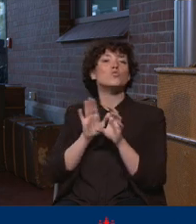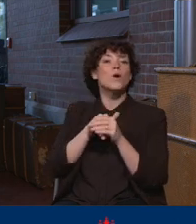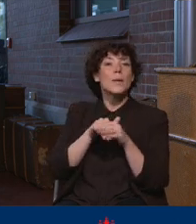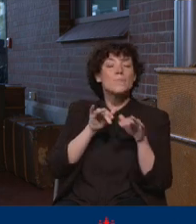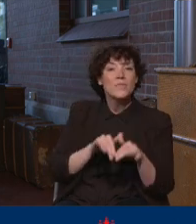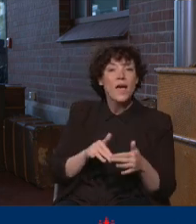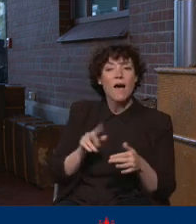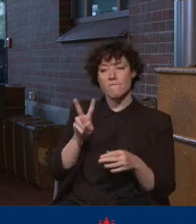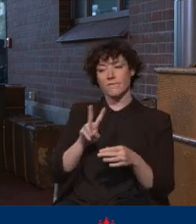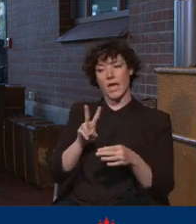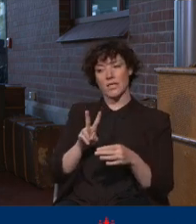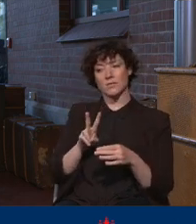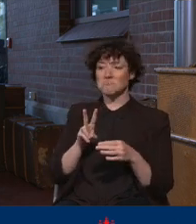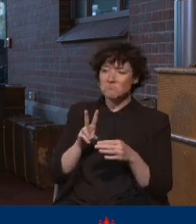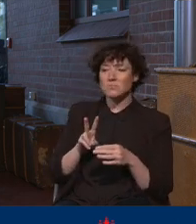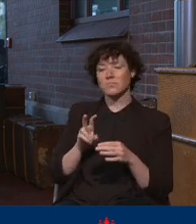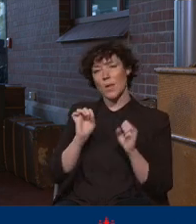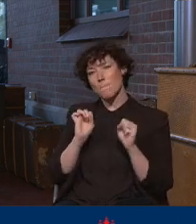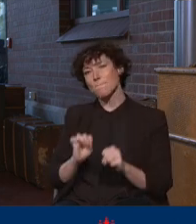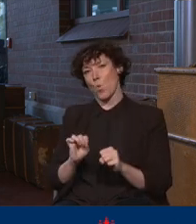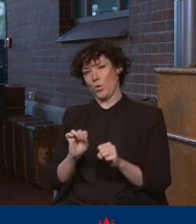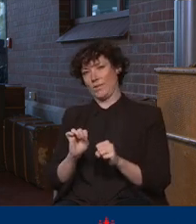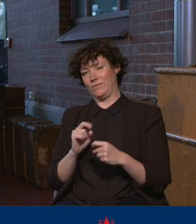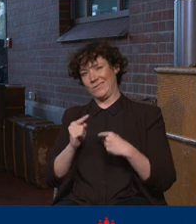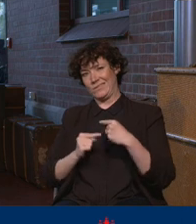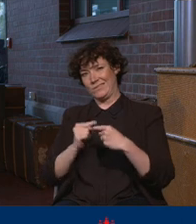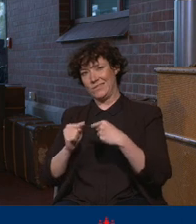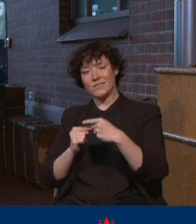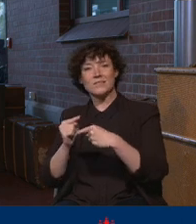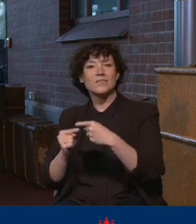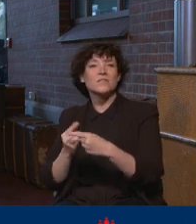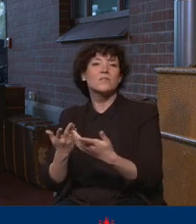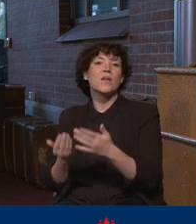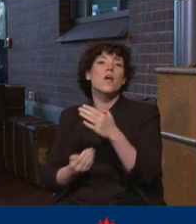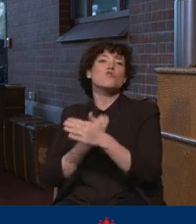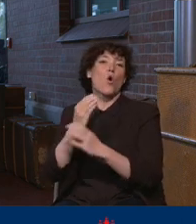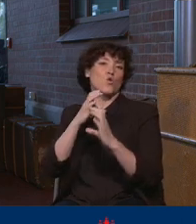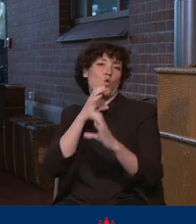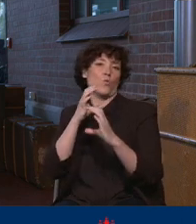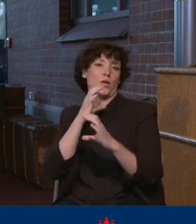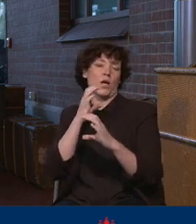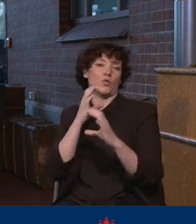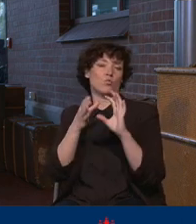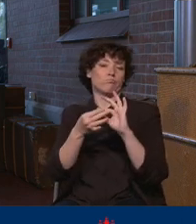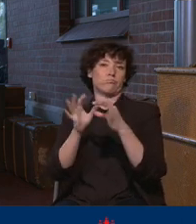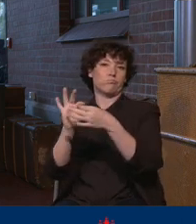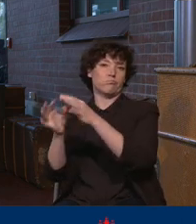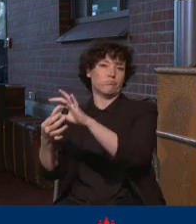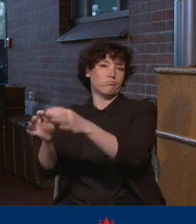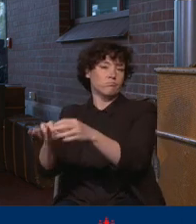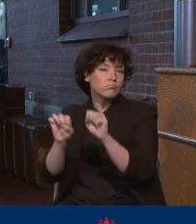veddel durchaus dazu führen würde dass bestimmte neuen kommunikationsstränge entstehen da würde ich also immer